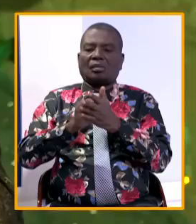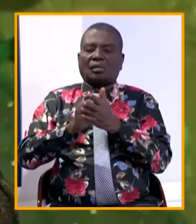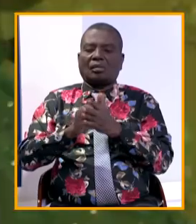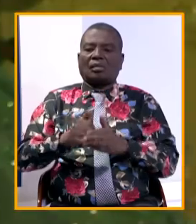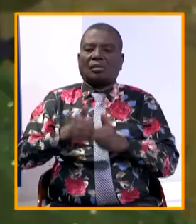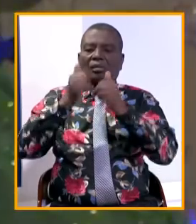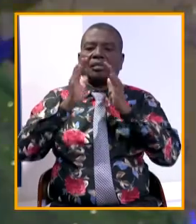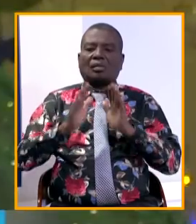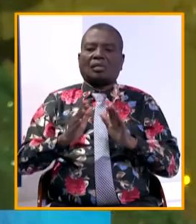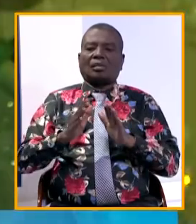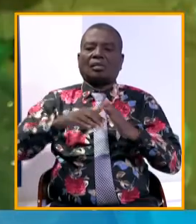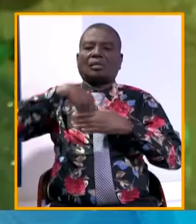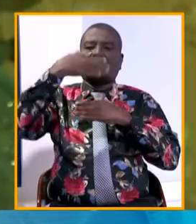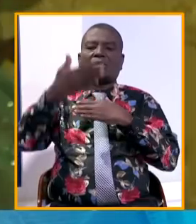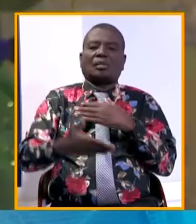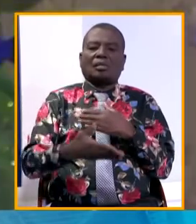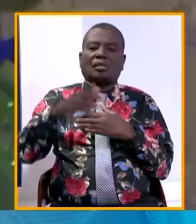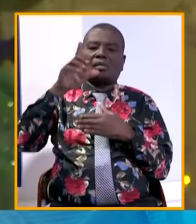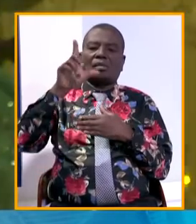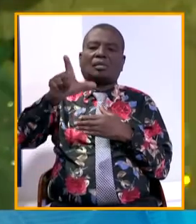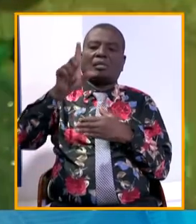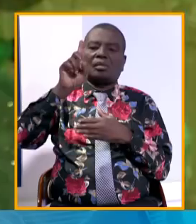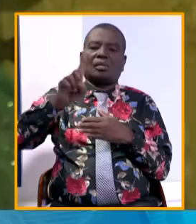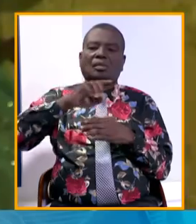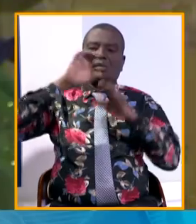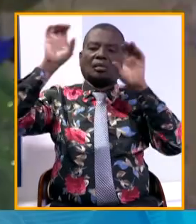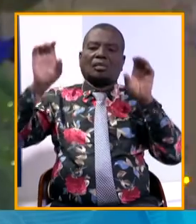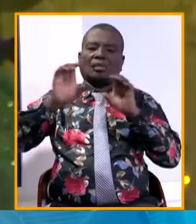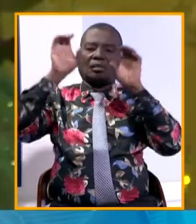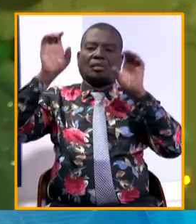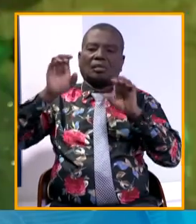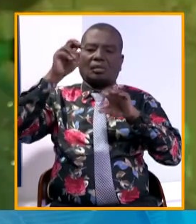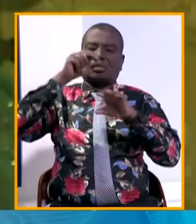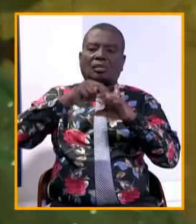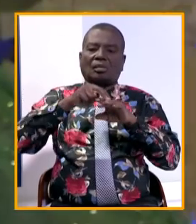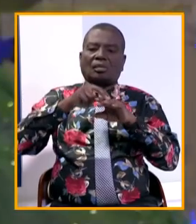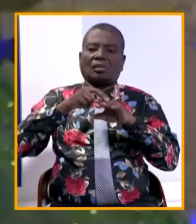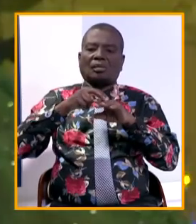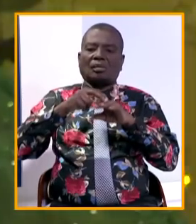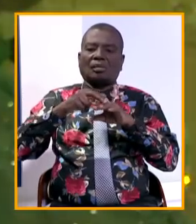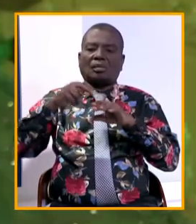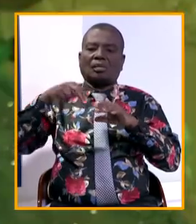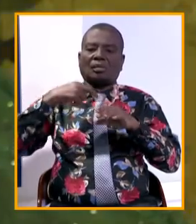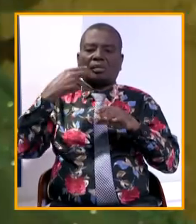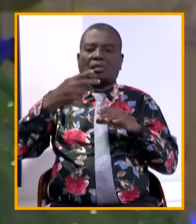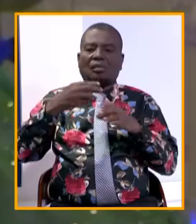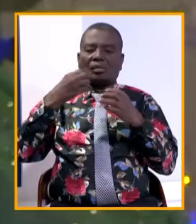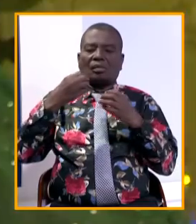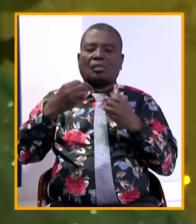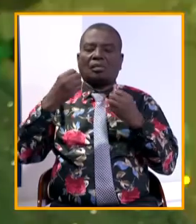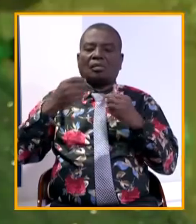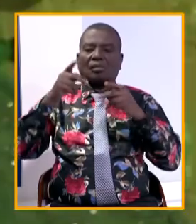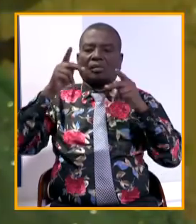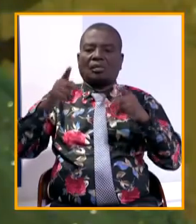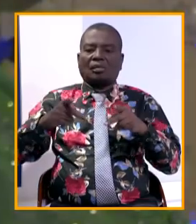Binouillé. Après 21 éditions, le REPSIAF a révélé d'éminentes personnalités cadres qui